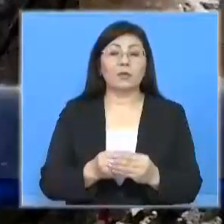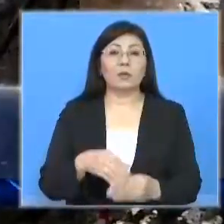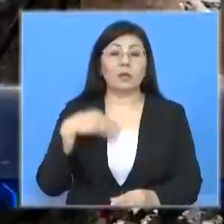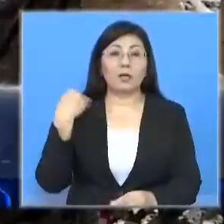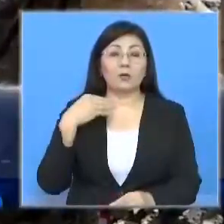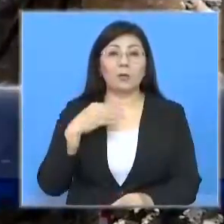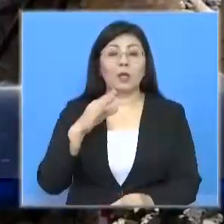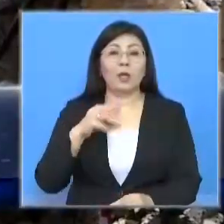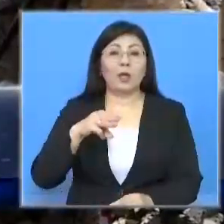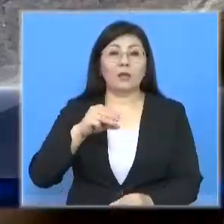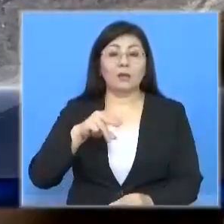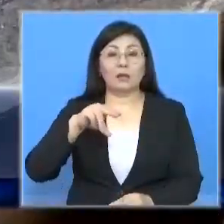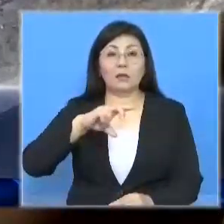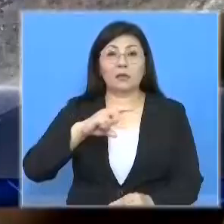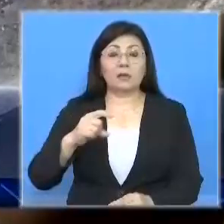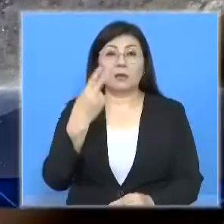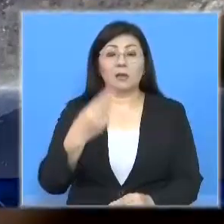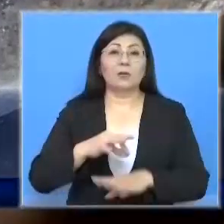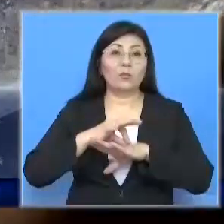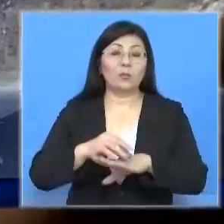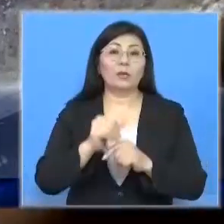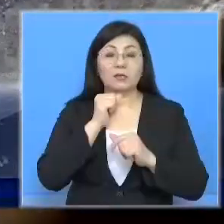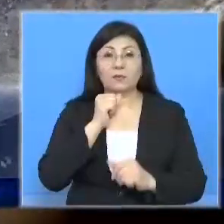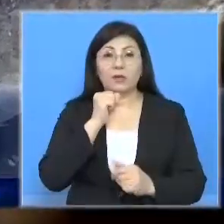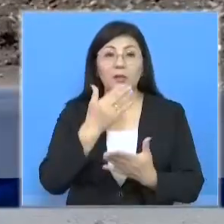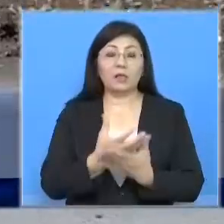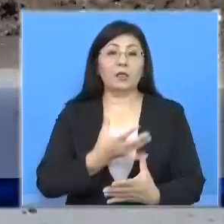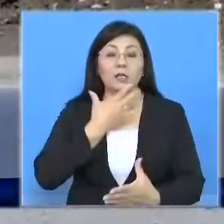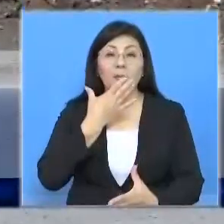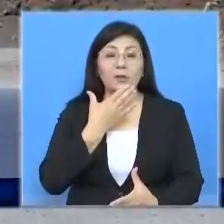обществом «Актобе ТЭЦ» будут проведены испытания тепловых сетей на